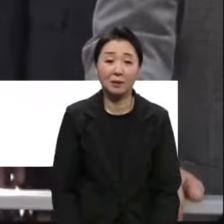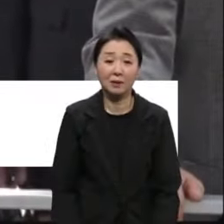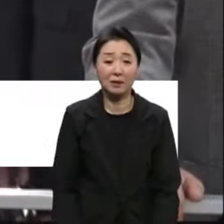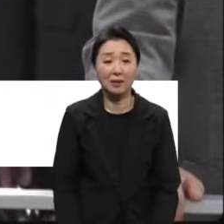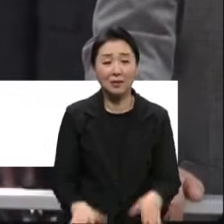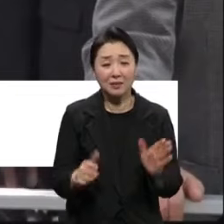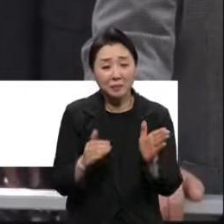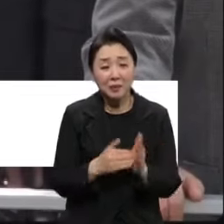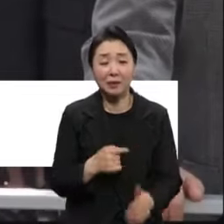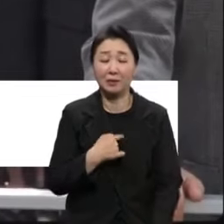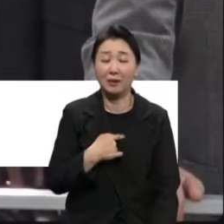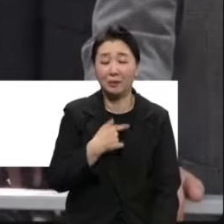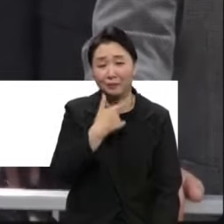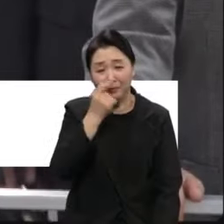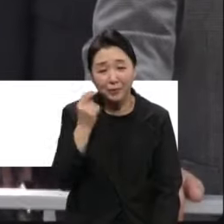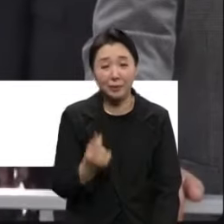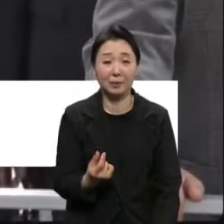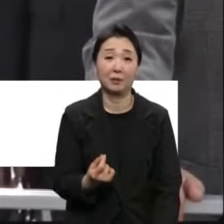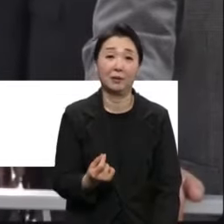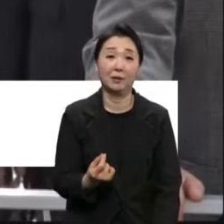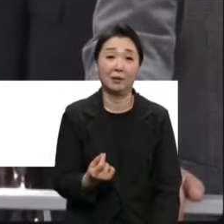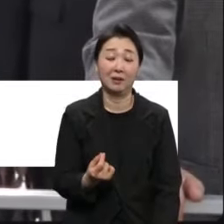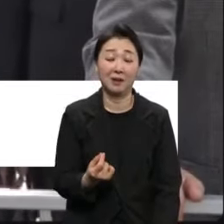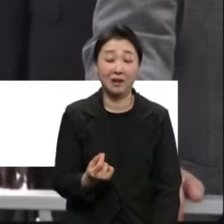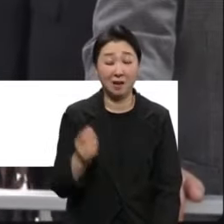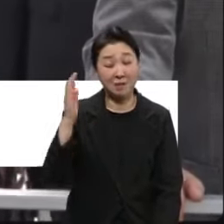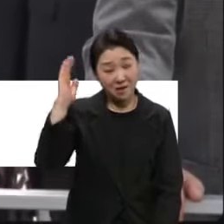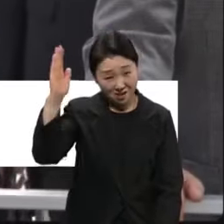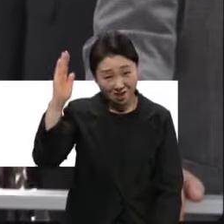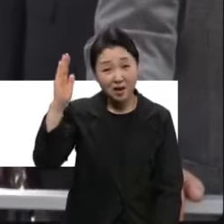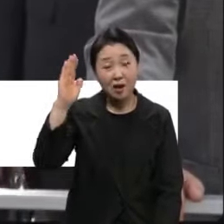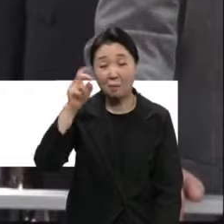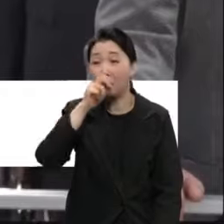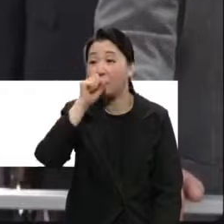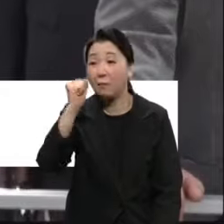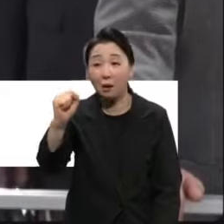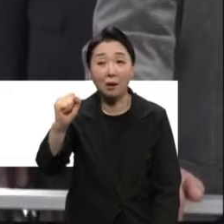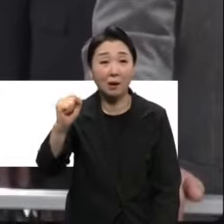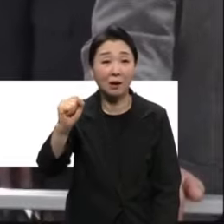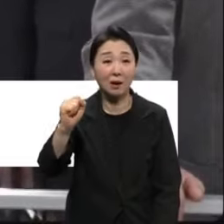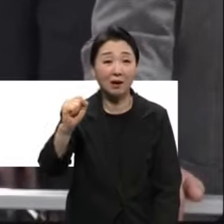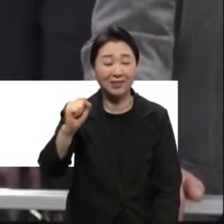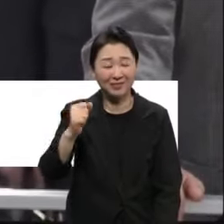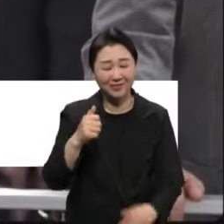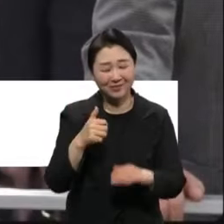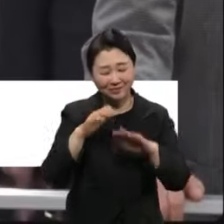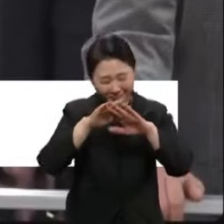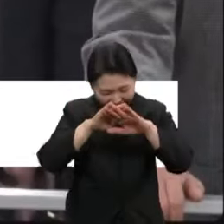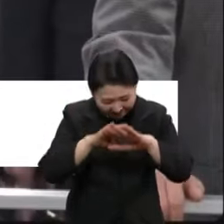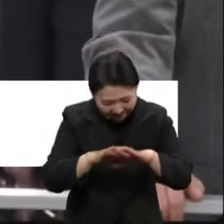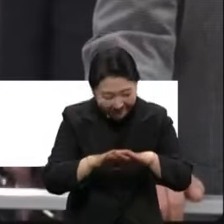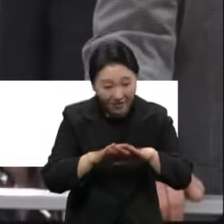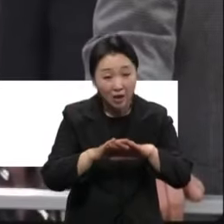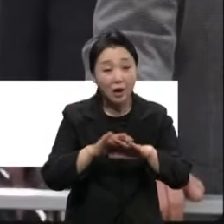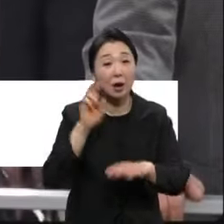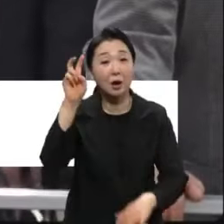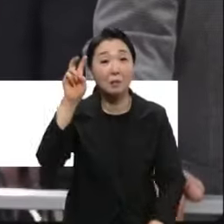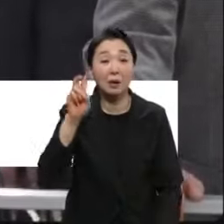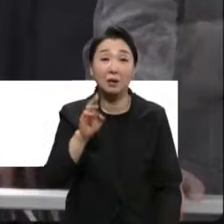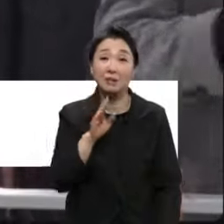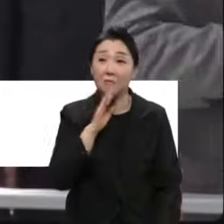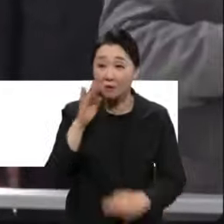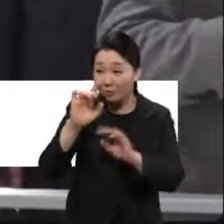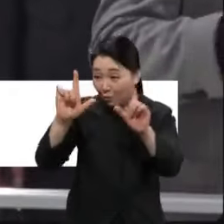지금까지 내가 좀 부족했던 것 같아요. 라고 할 거다. 그러면서 큰절하고 난리 날 거다 했는데 실제 그렇게 가고